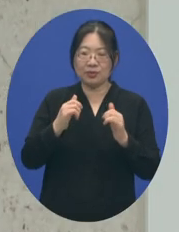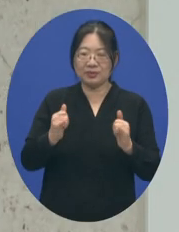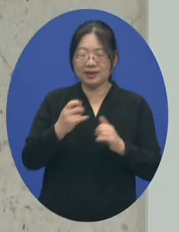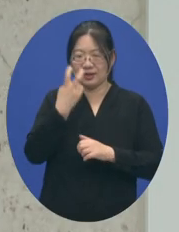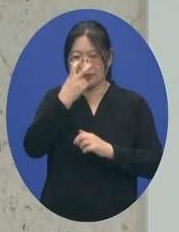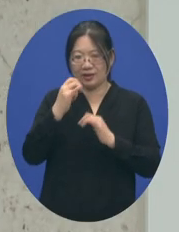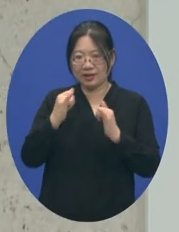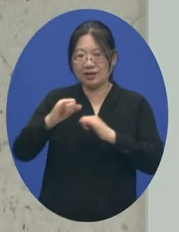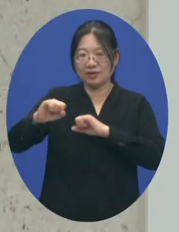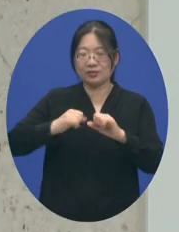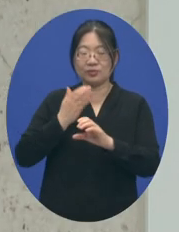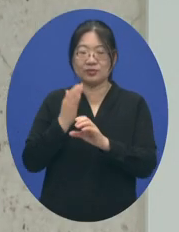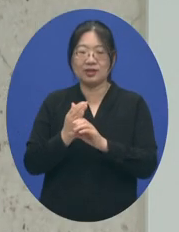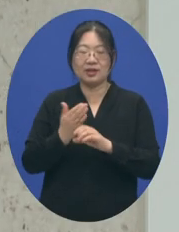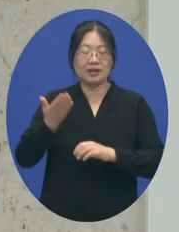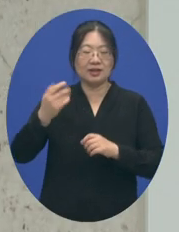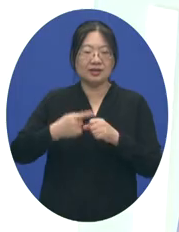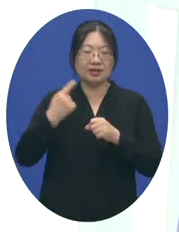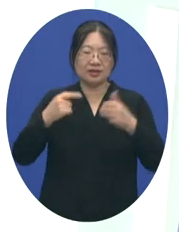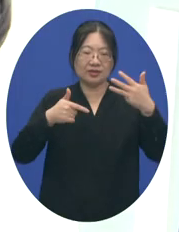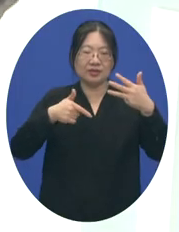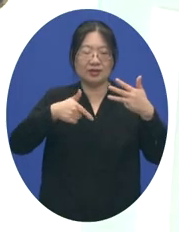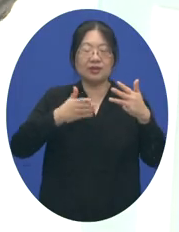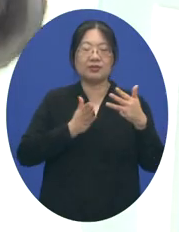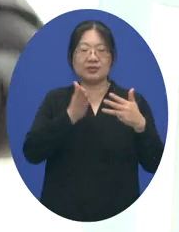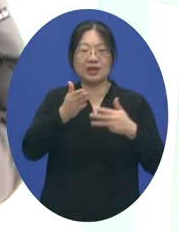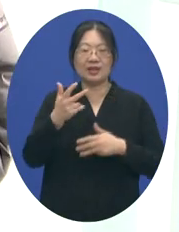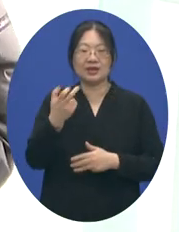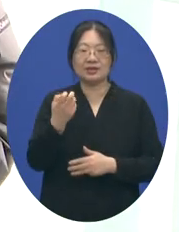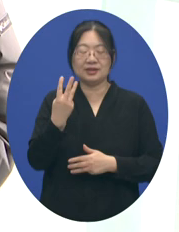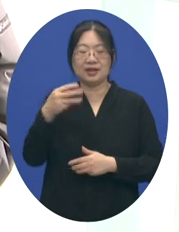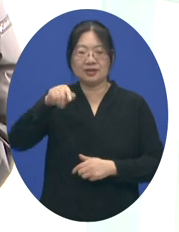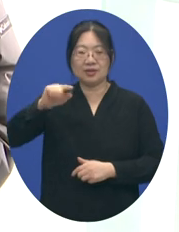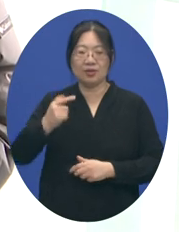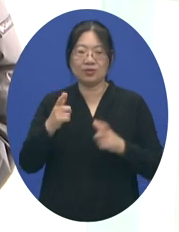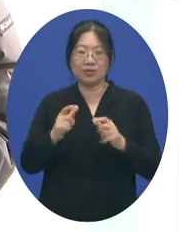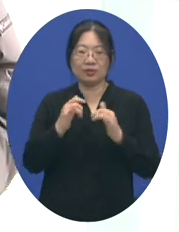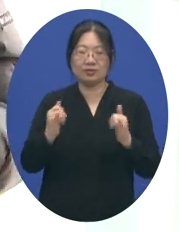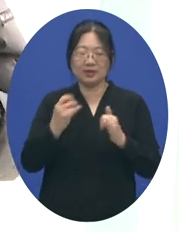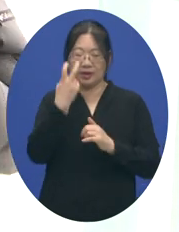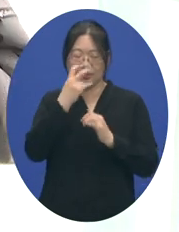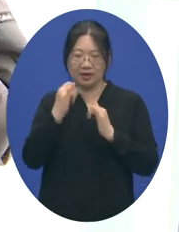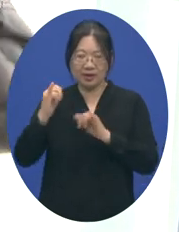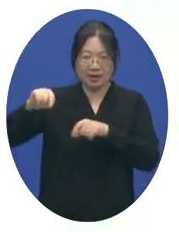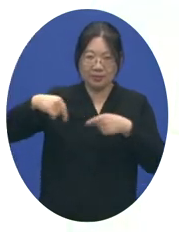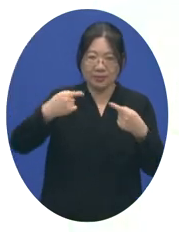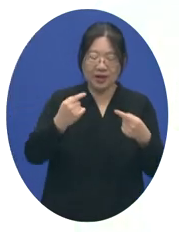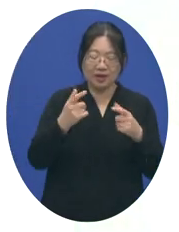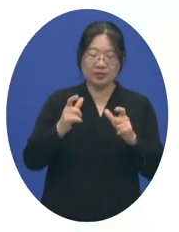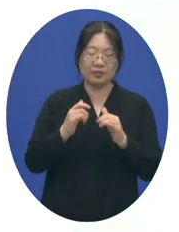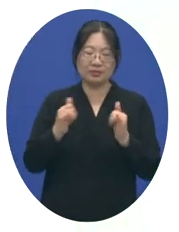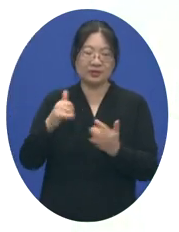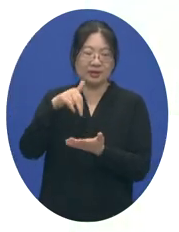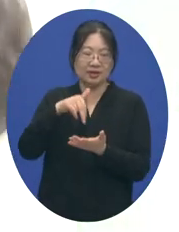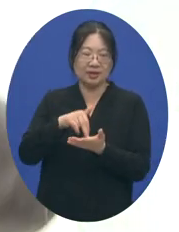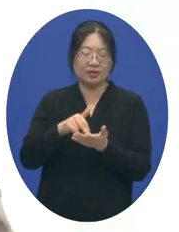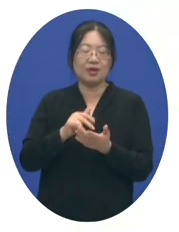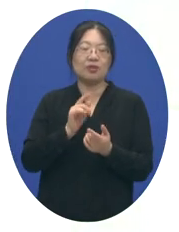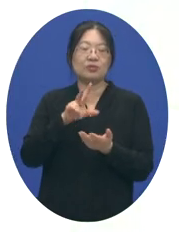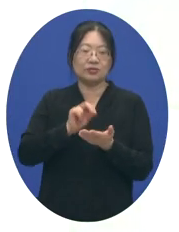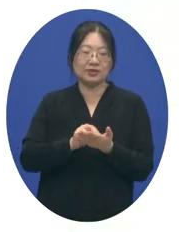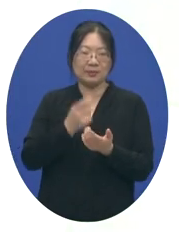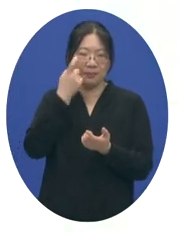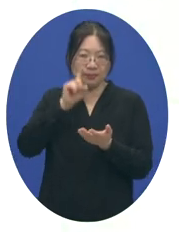감사관이 활동 중입니다 지난해 여덟 개 분야 이른 세건의 조사에 도민 감사관들의 참여해 도민의 눈으로 현장의